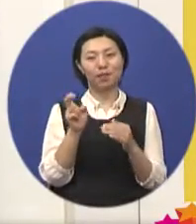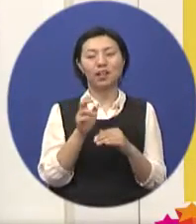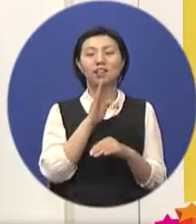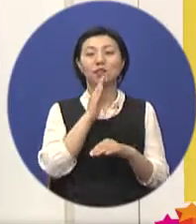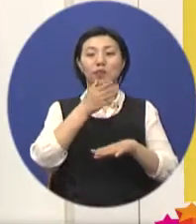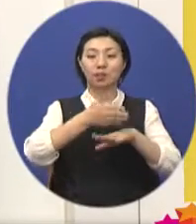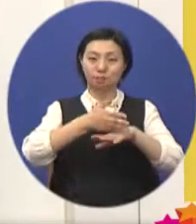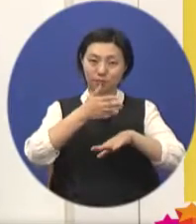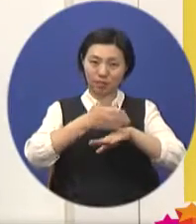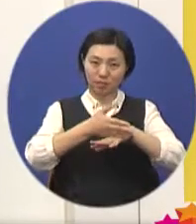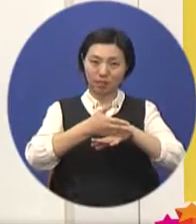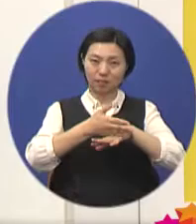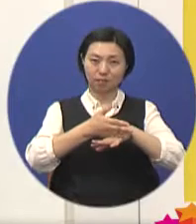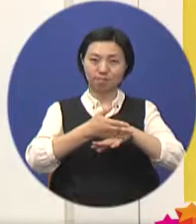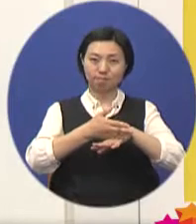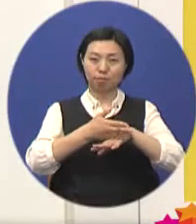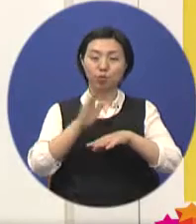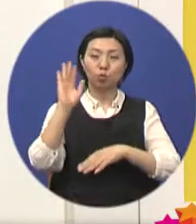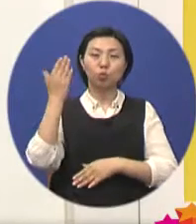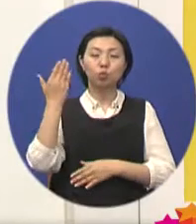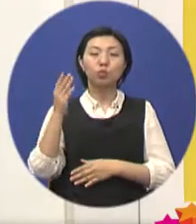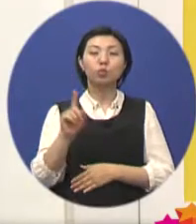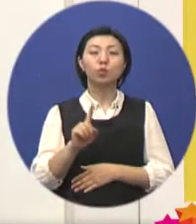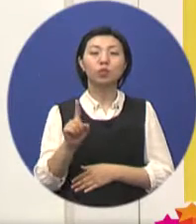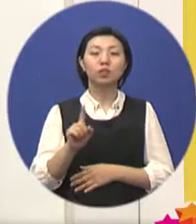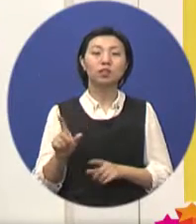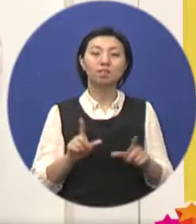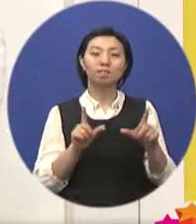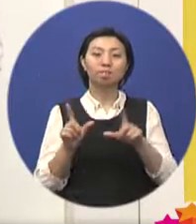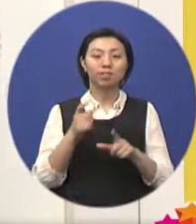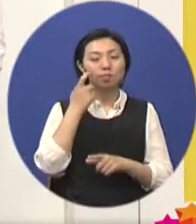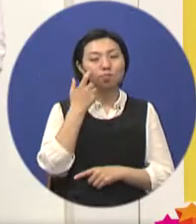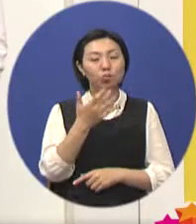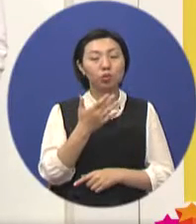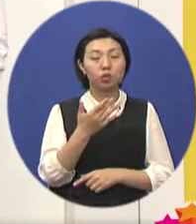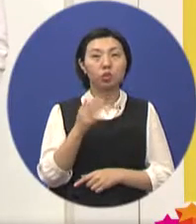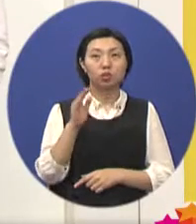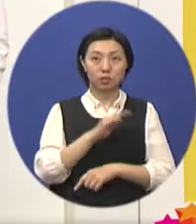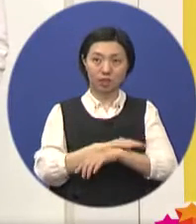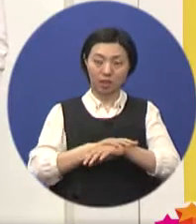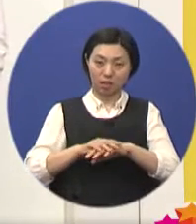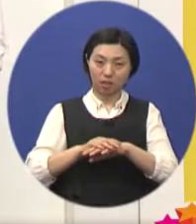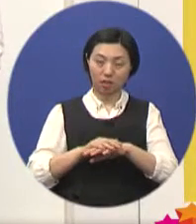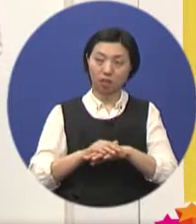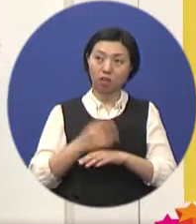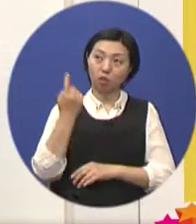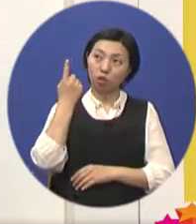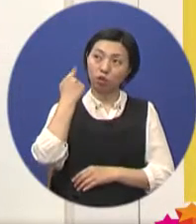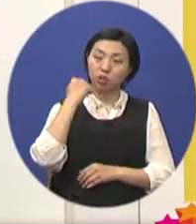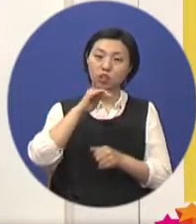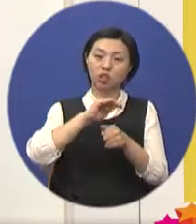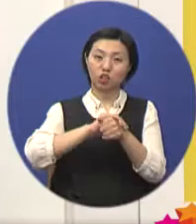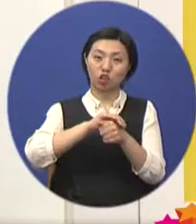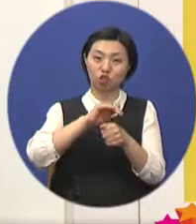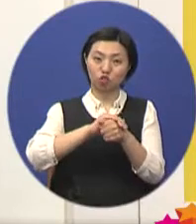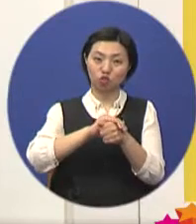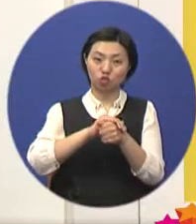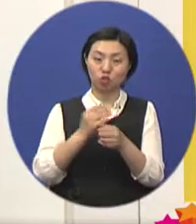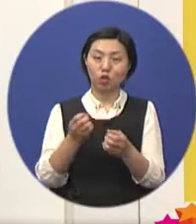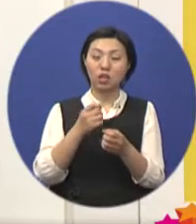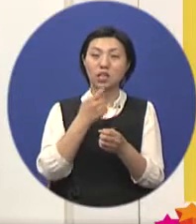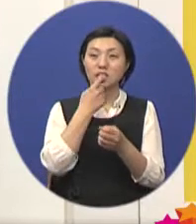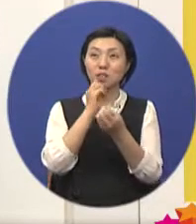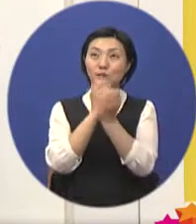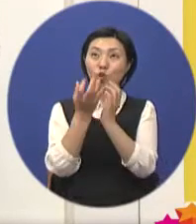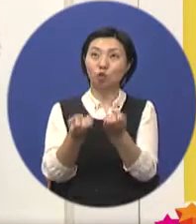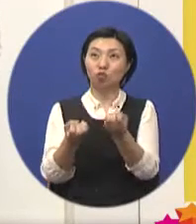감사하고요. 네. 요즘 어떠신가요? 너무 잘 지내고 있어요. 어제는 또 경주에 벚꽃 그랬군요.